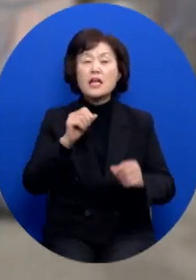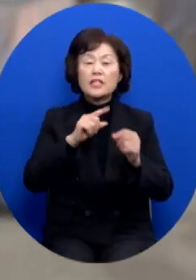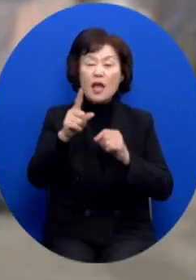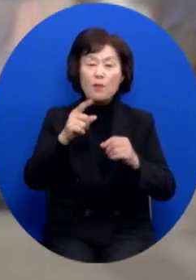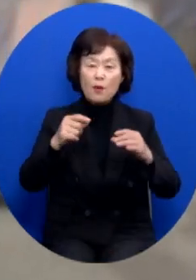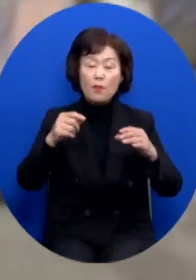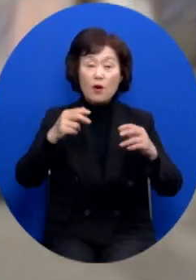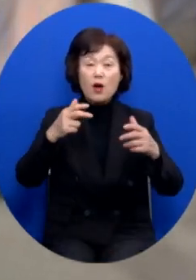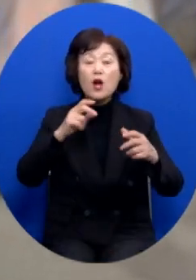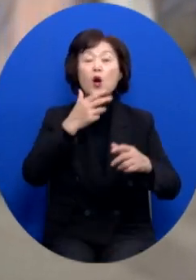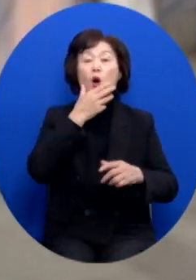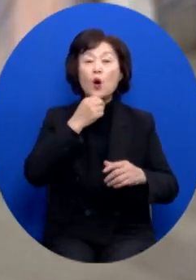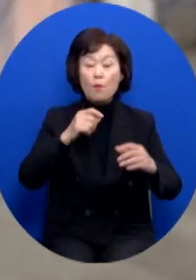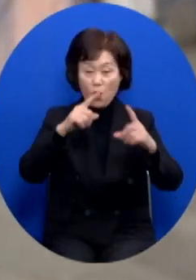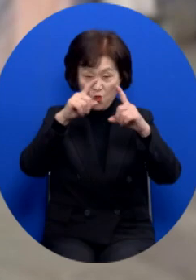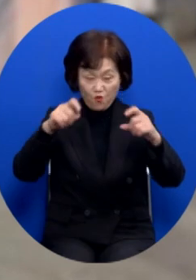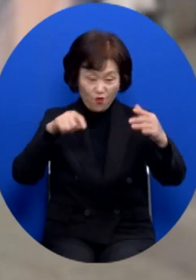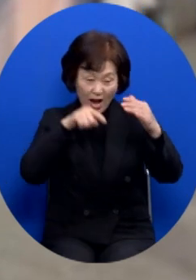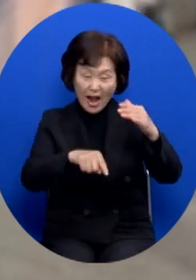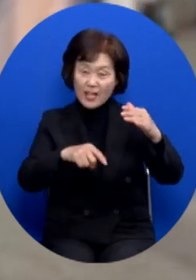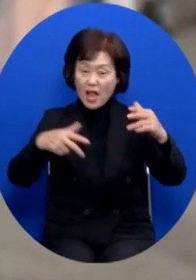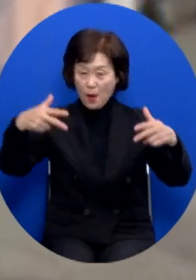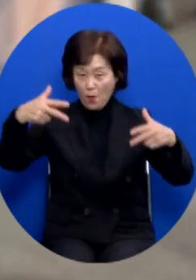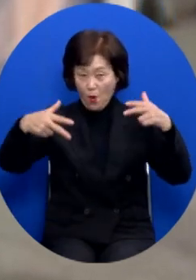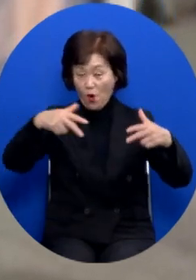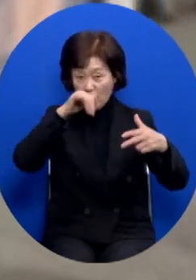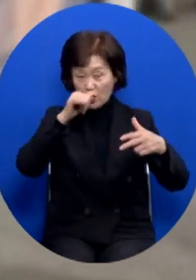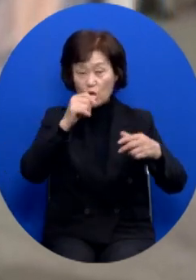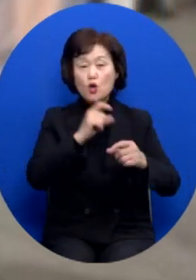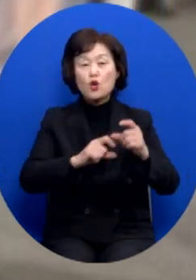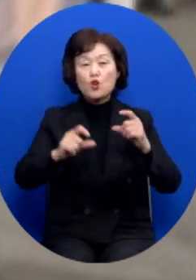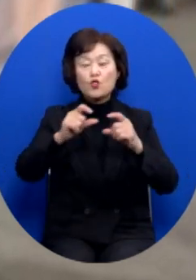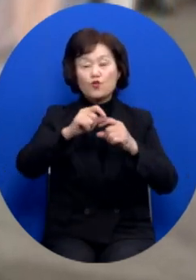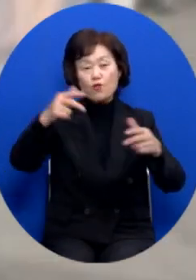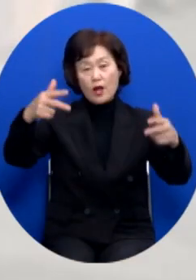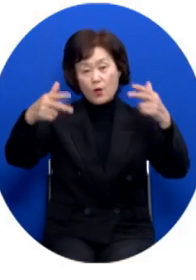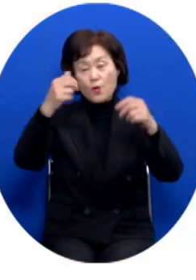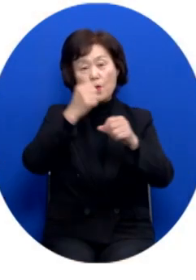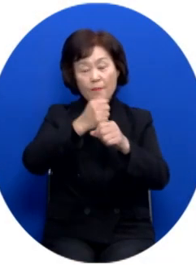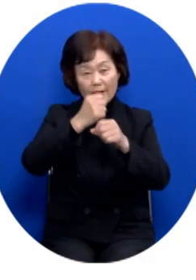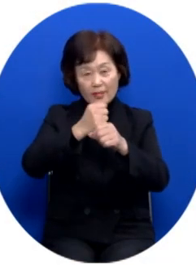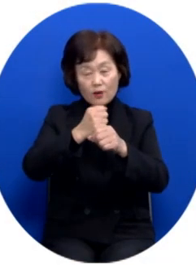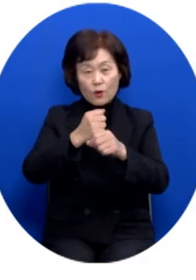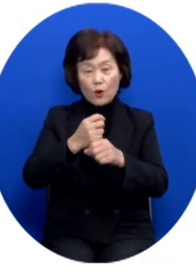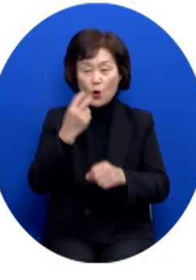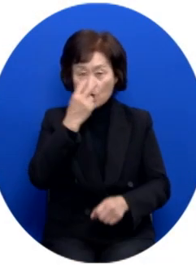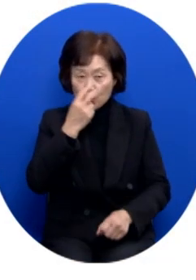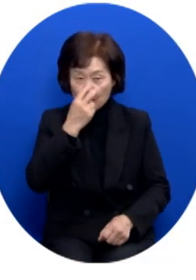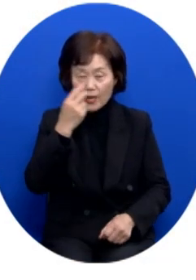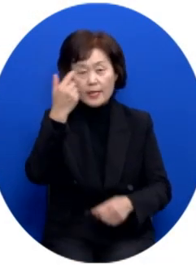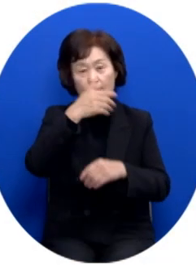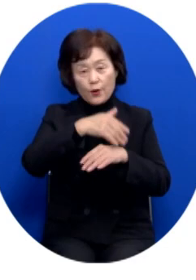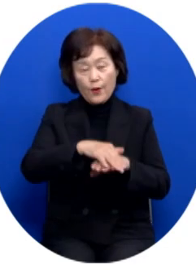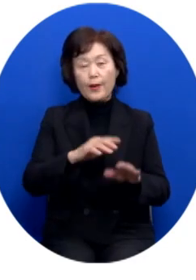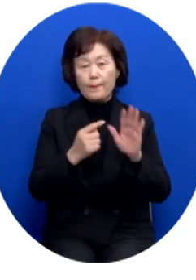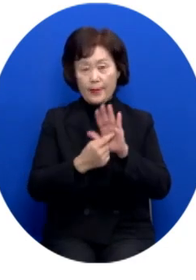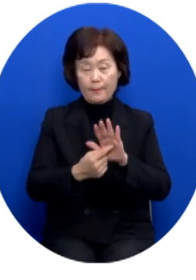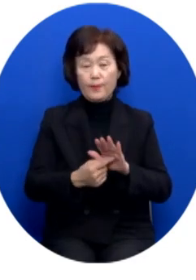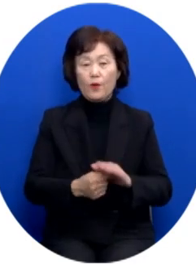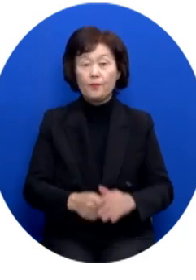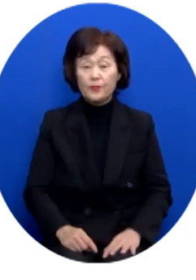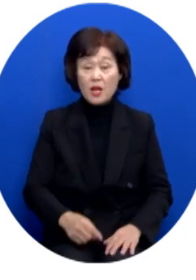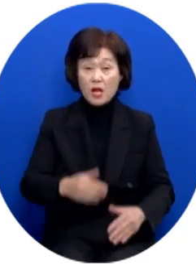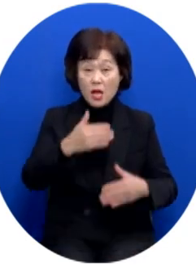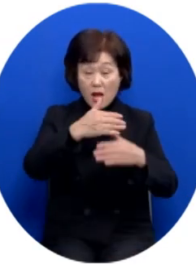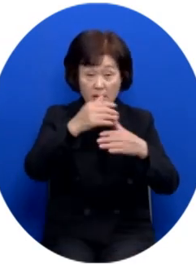사각지대를 최소화하기 위해 CCTV를 추가 설치하고 순찰을 강화하는 방안을 계획하고 있다고 밝혔습니다. 훼손된